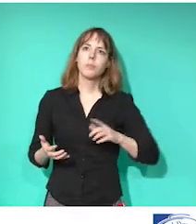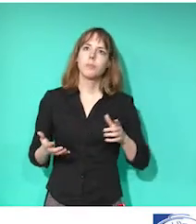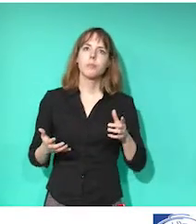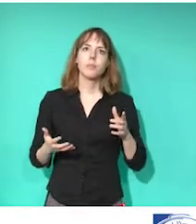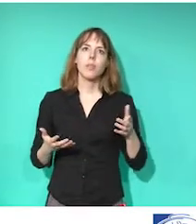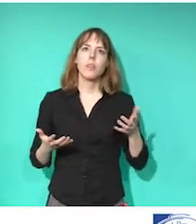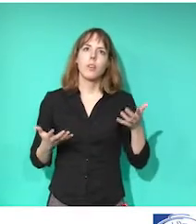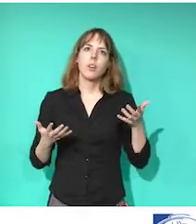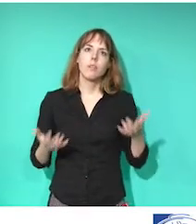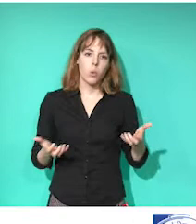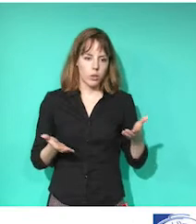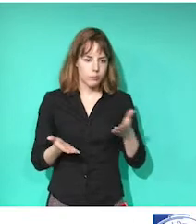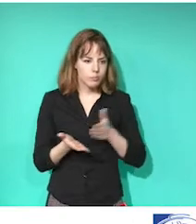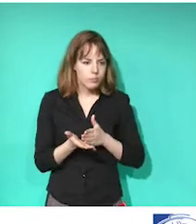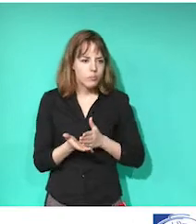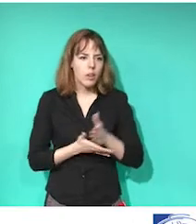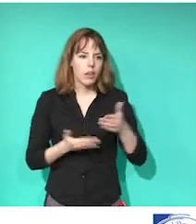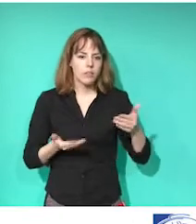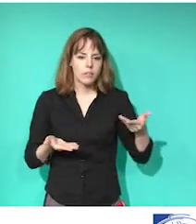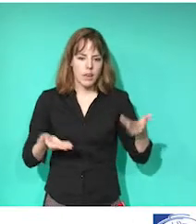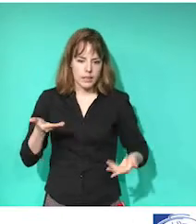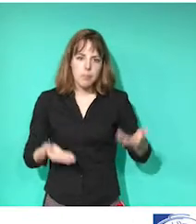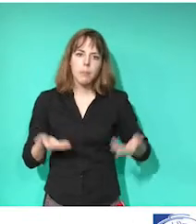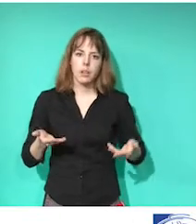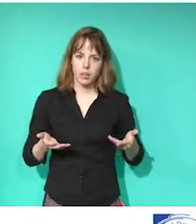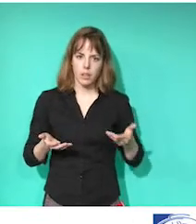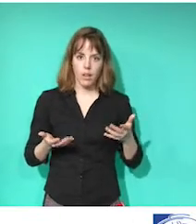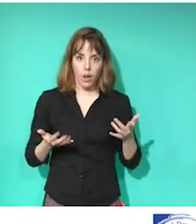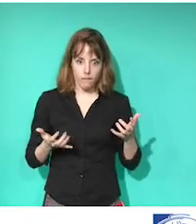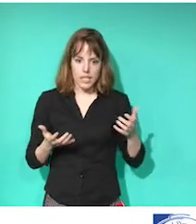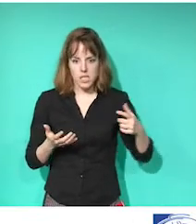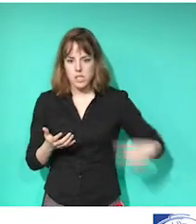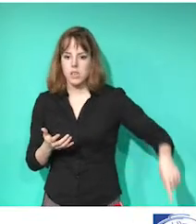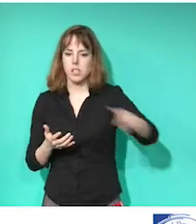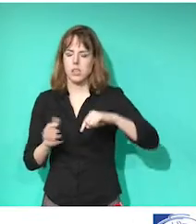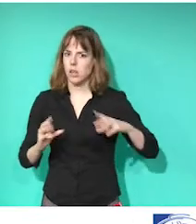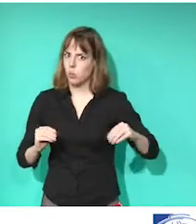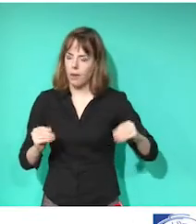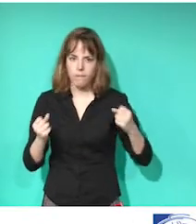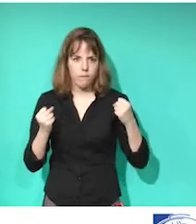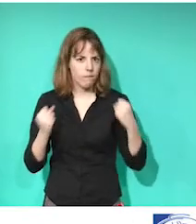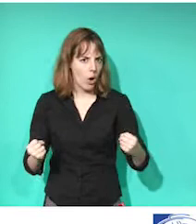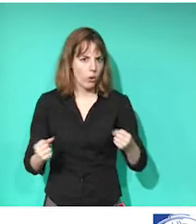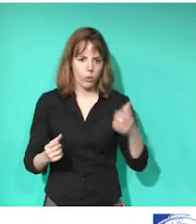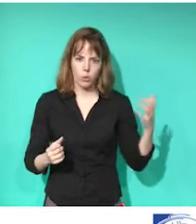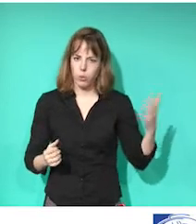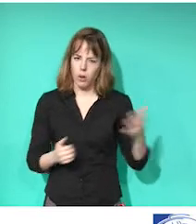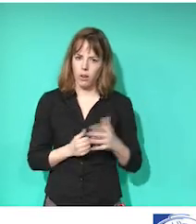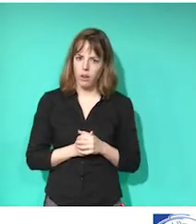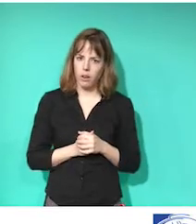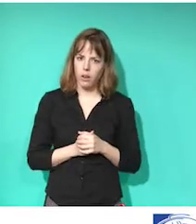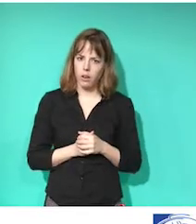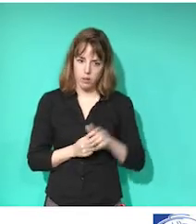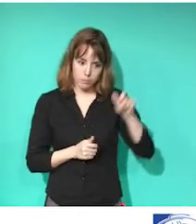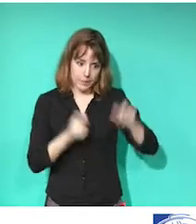équilibrée dont nous espérons qu'elle aura un suivi encore plus fort, c'est-à-dire à la fois ce changement de posture